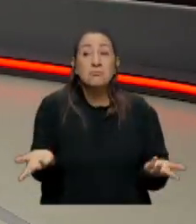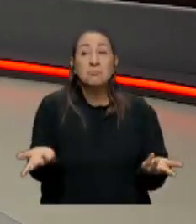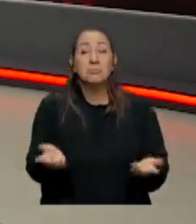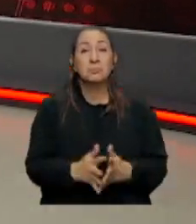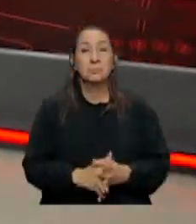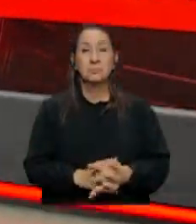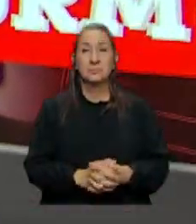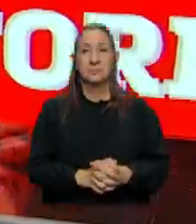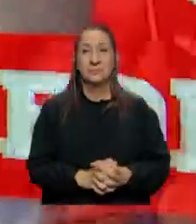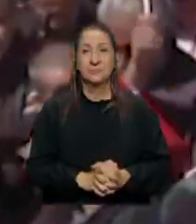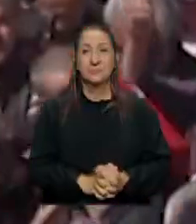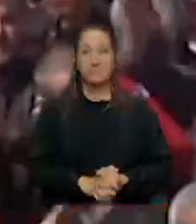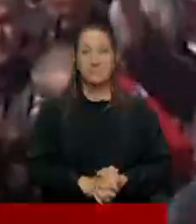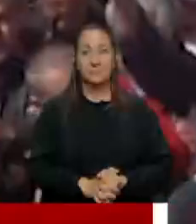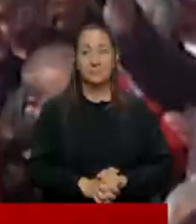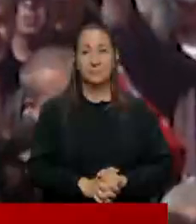konusu